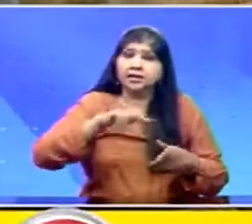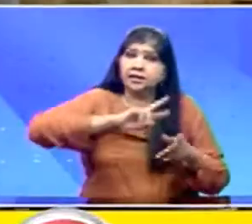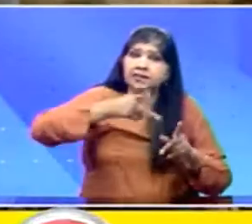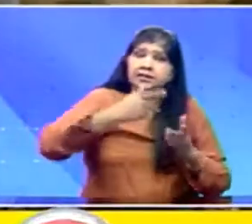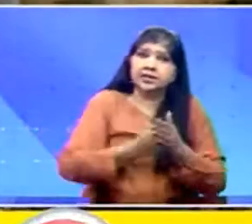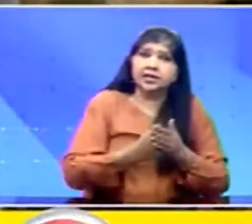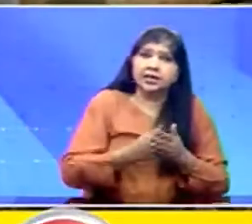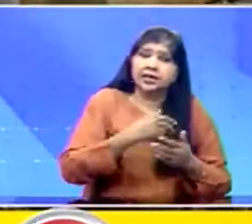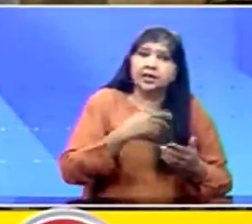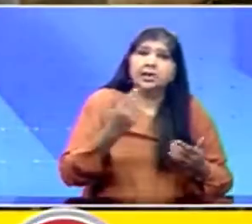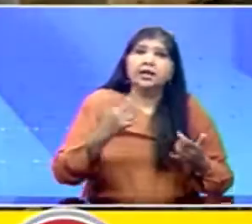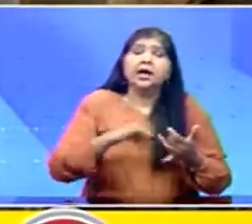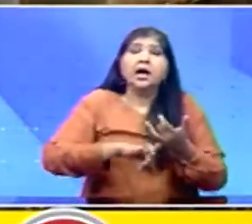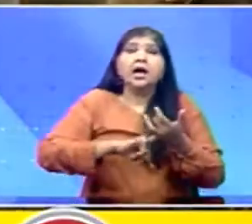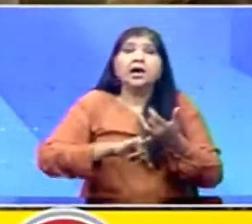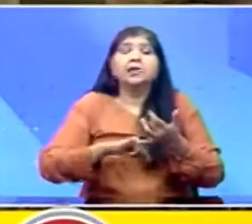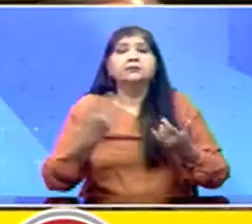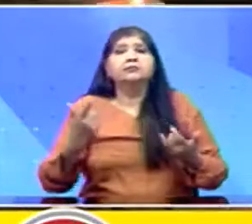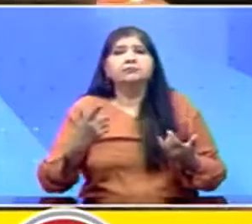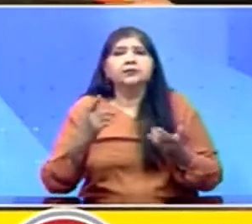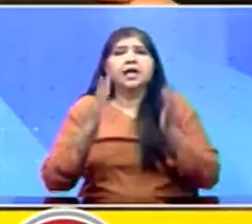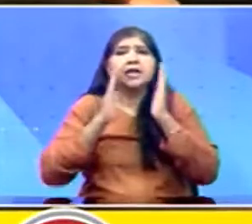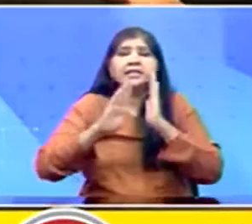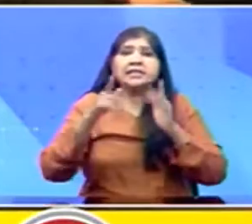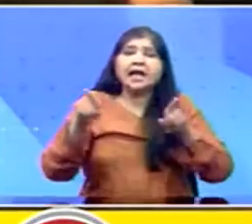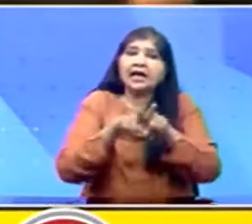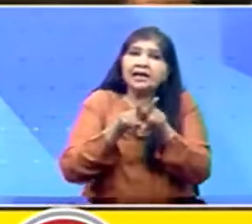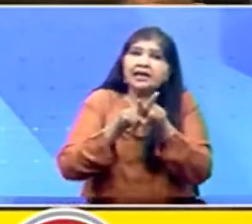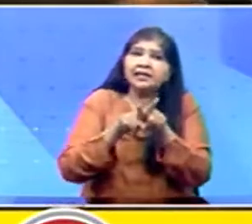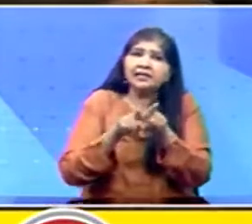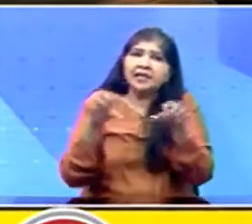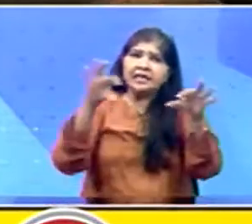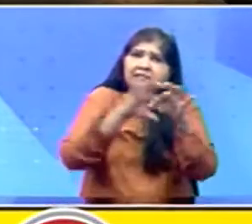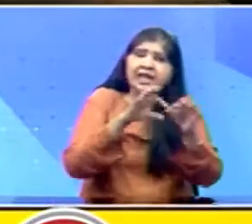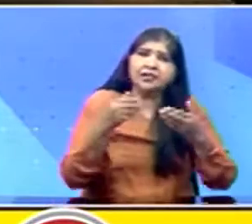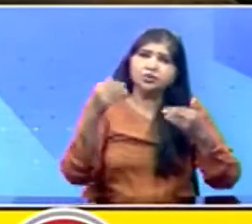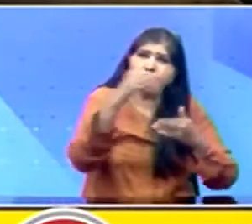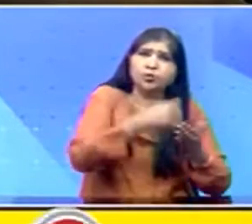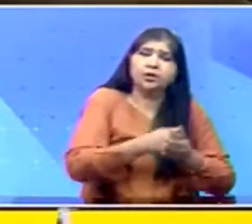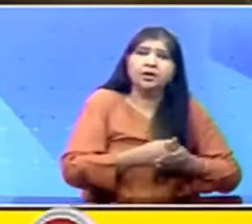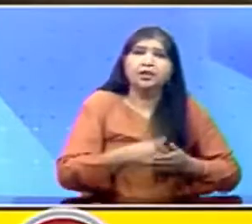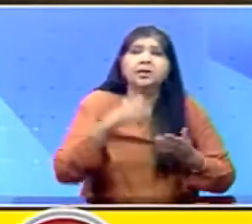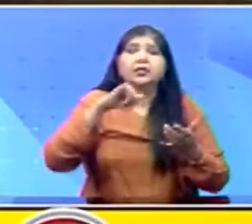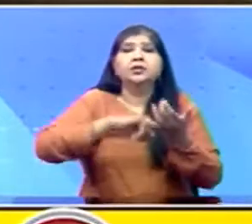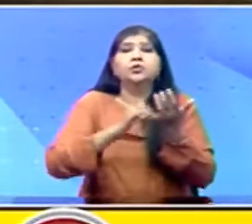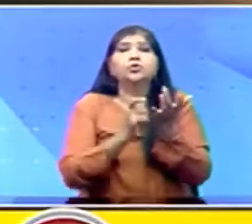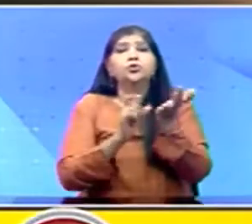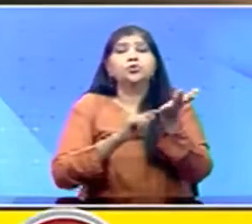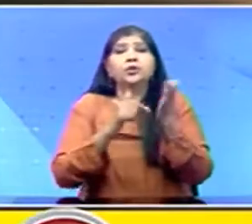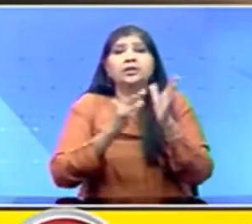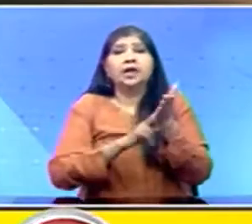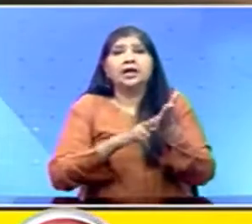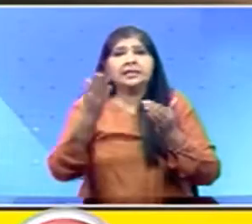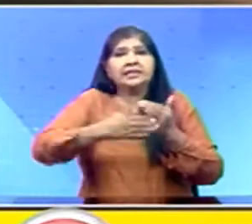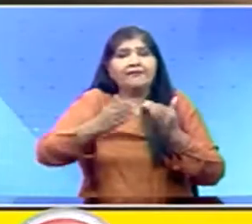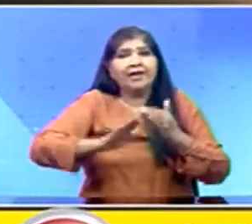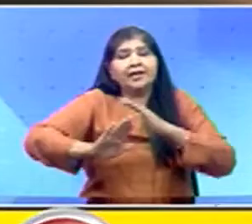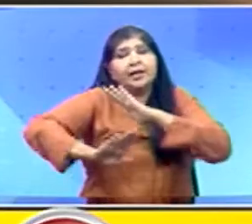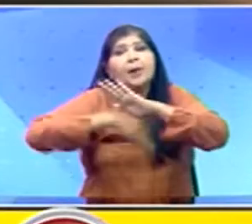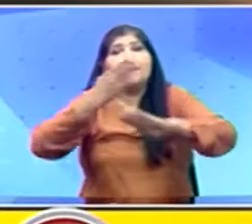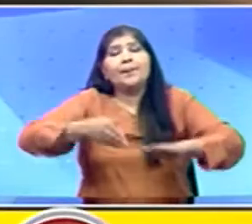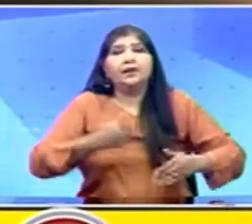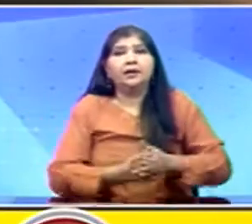संगीत के सूर्प और तान से भी जोड़ दिया है सुल्तान की बावडी की सभाय के बाद